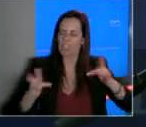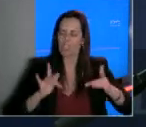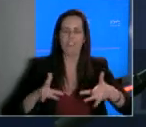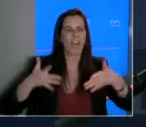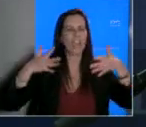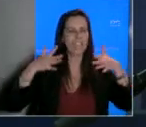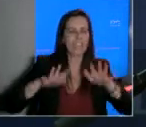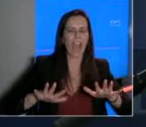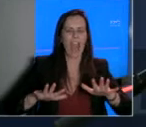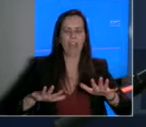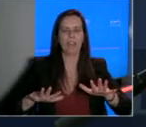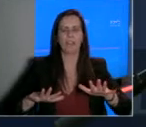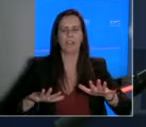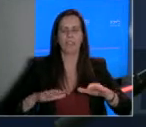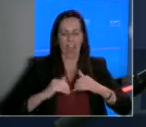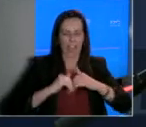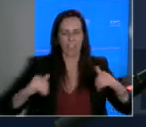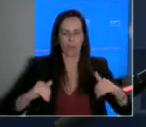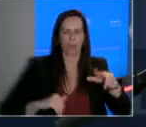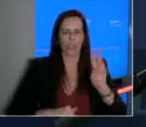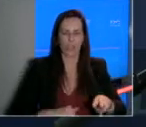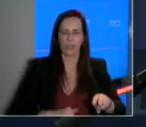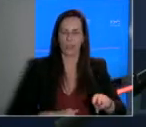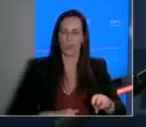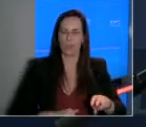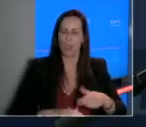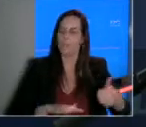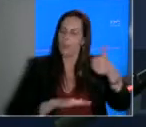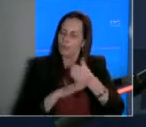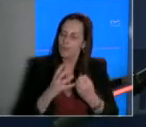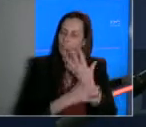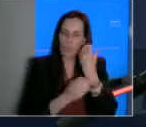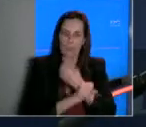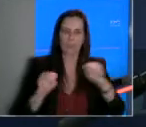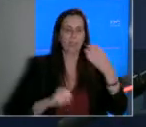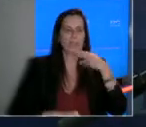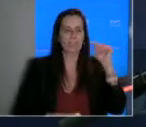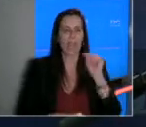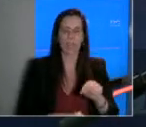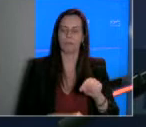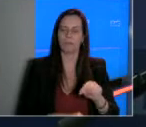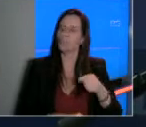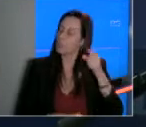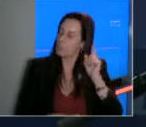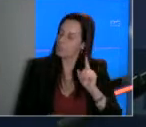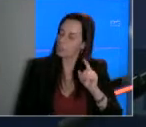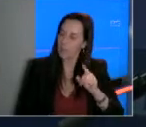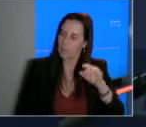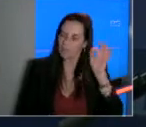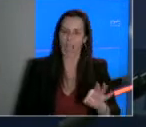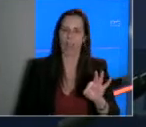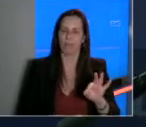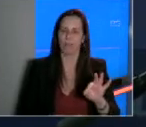השנאה, הגזענות והכיתוב. מנהיגות שתשקם את הדמוקרטיה הישראלית, הנדרסת